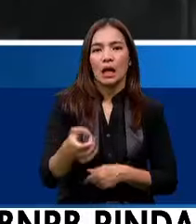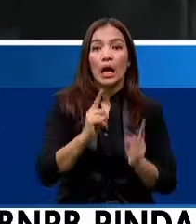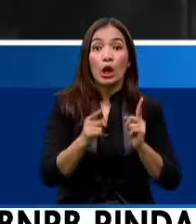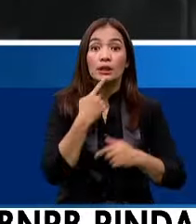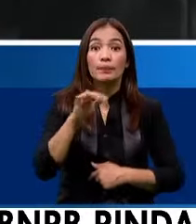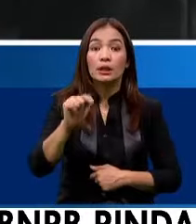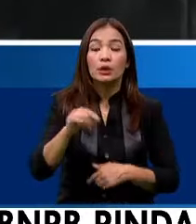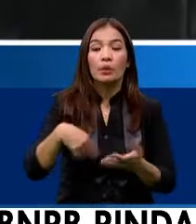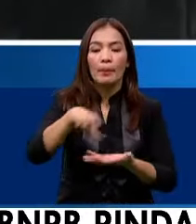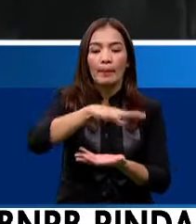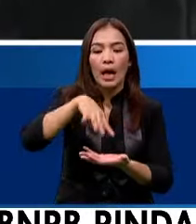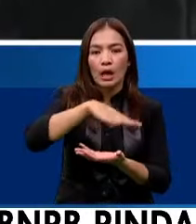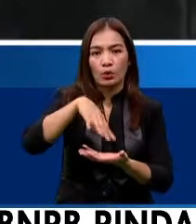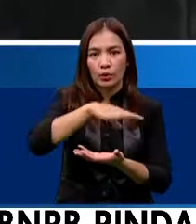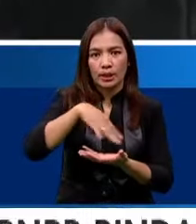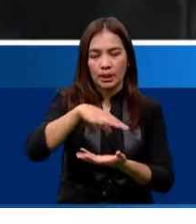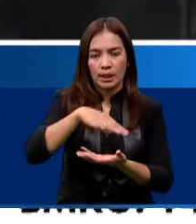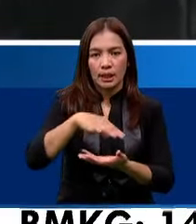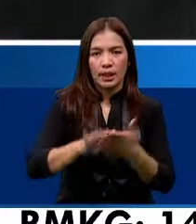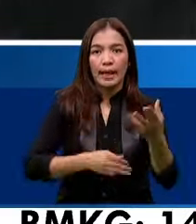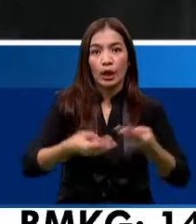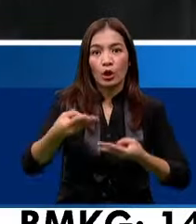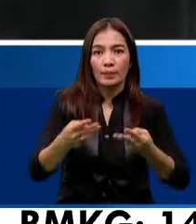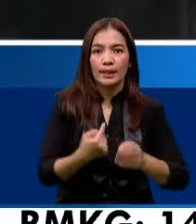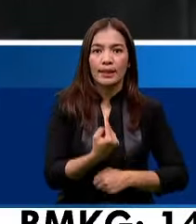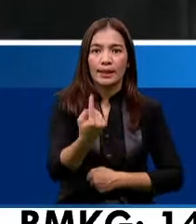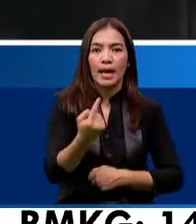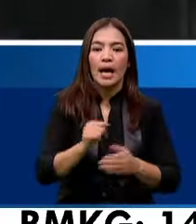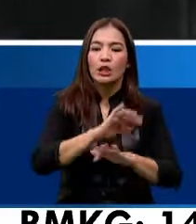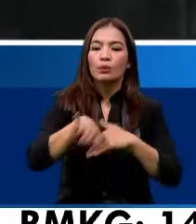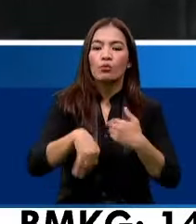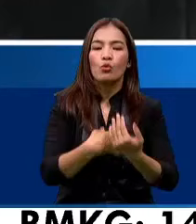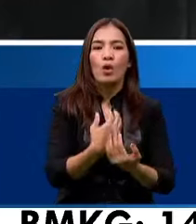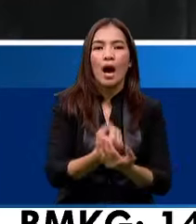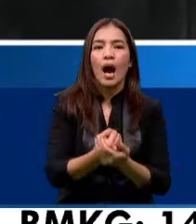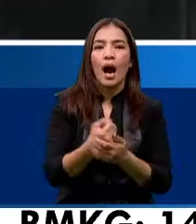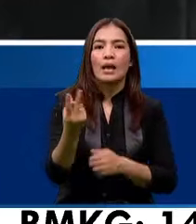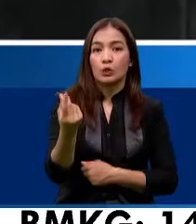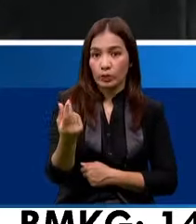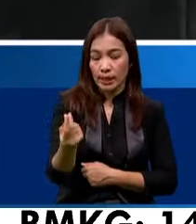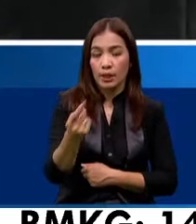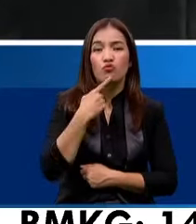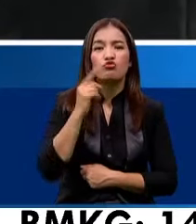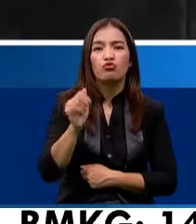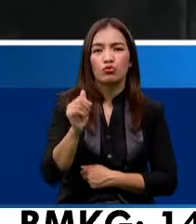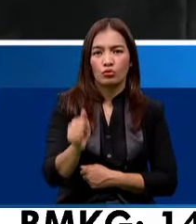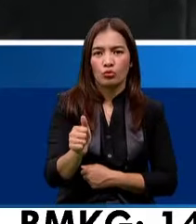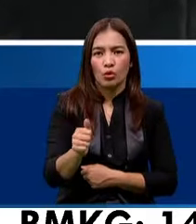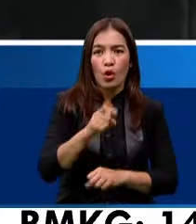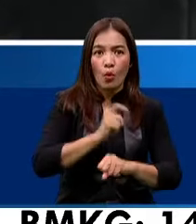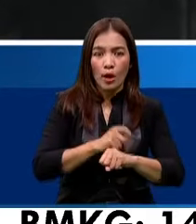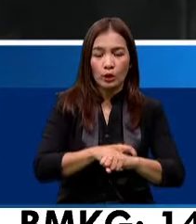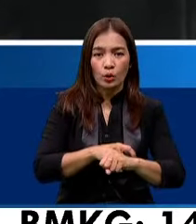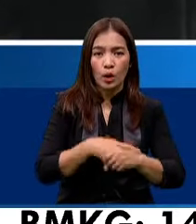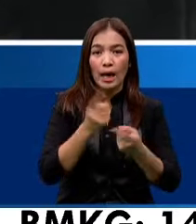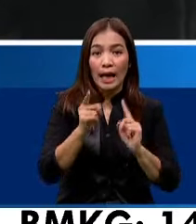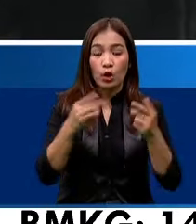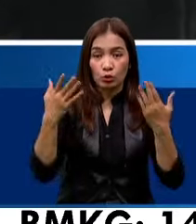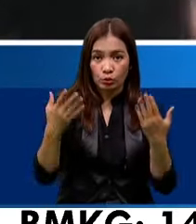itu akan mempengaruhi investment grade kita ya pada akhirnya kan semua butuh biaya dan biayanya dengan b isuance ketika B isuancenya itu